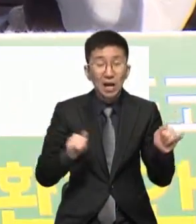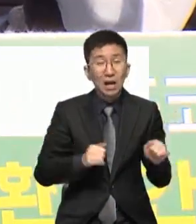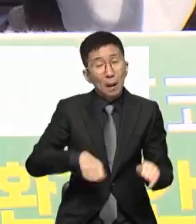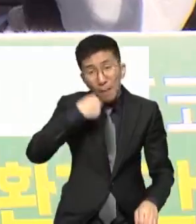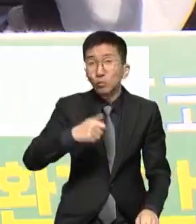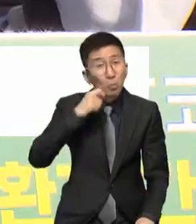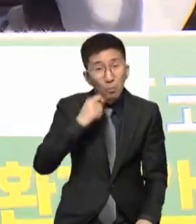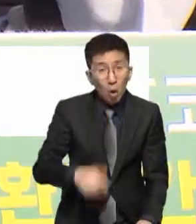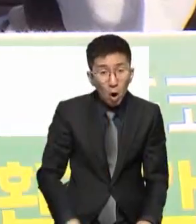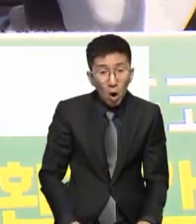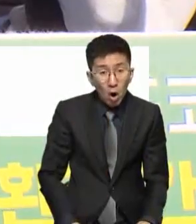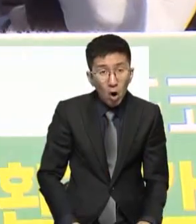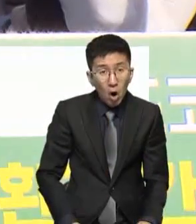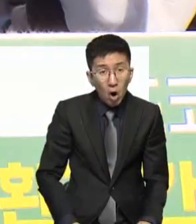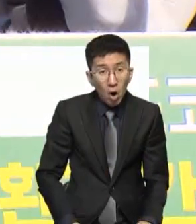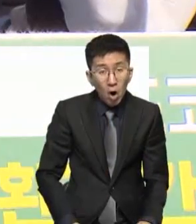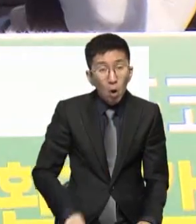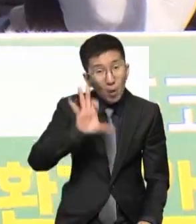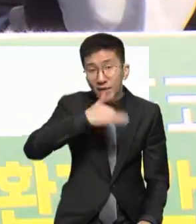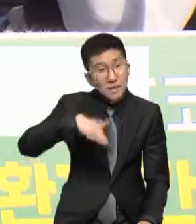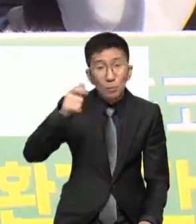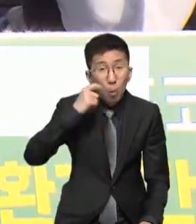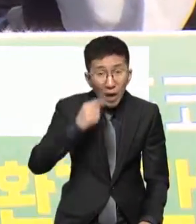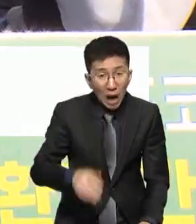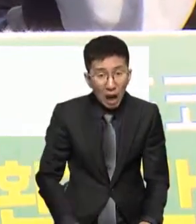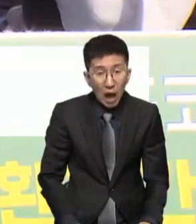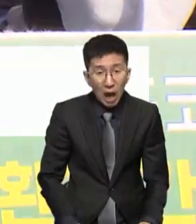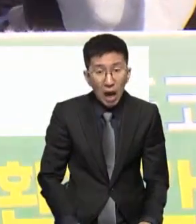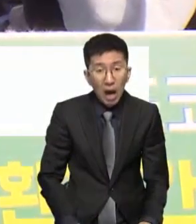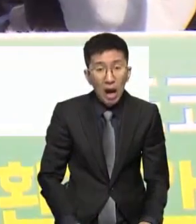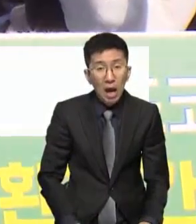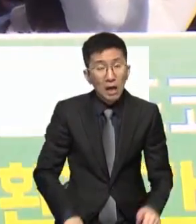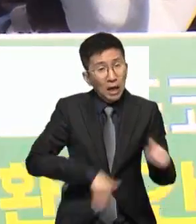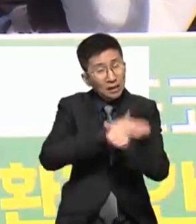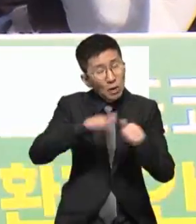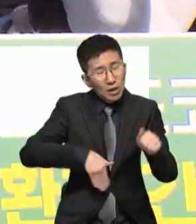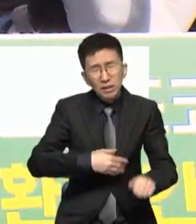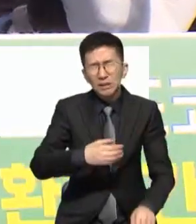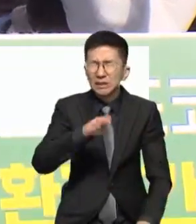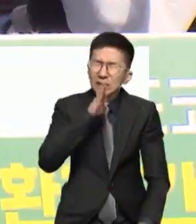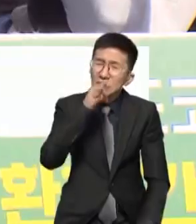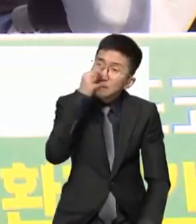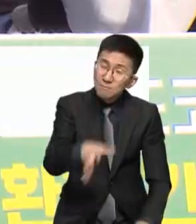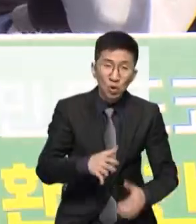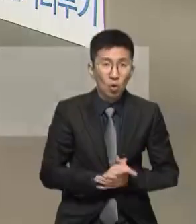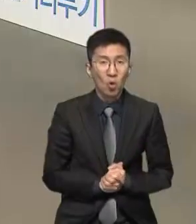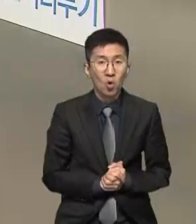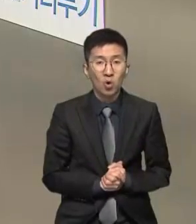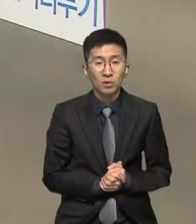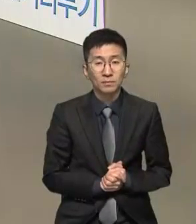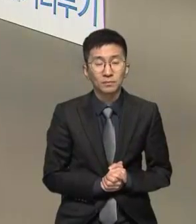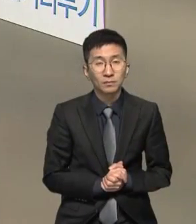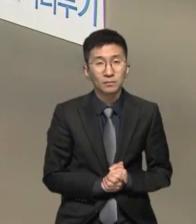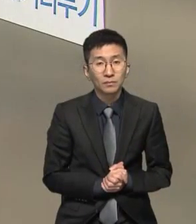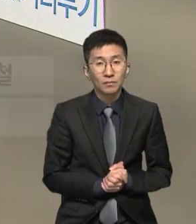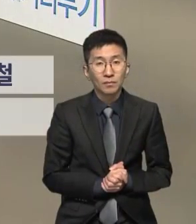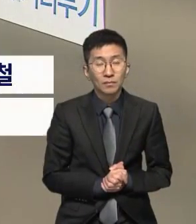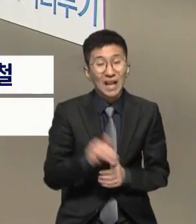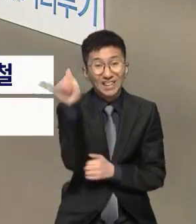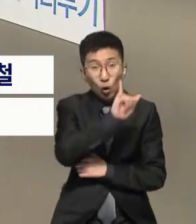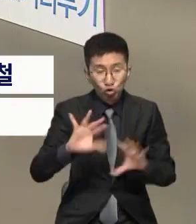간호사들이 힘들어서 밥도 못 먹고 소변도 못 보고 그런 열악한 상황까지. 정부는